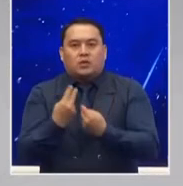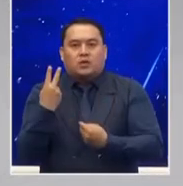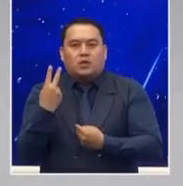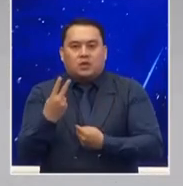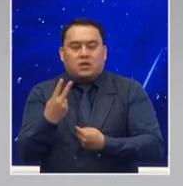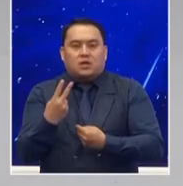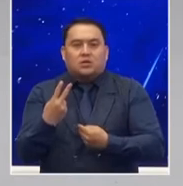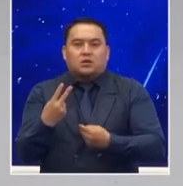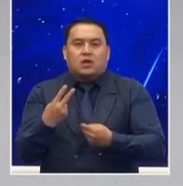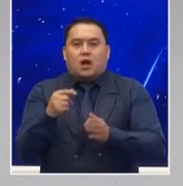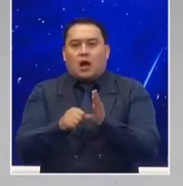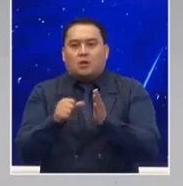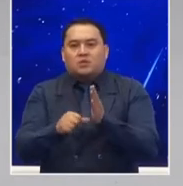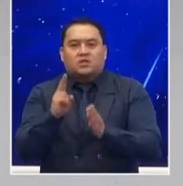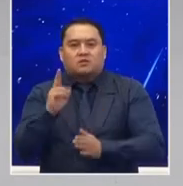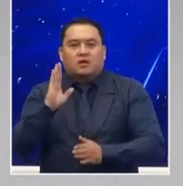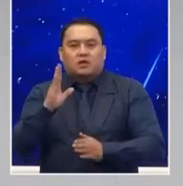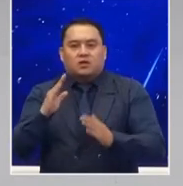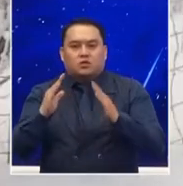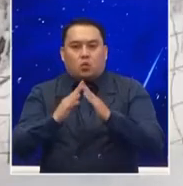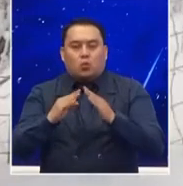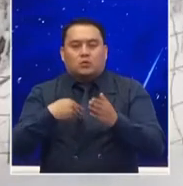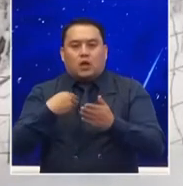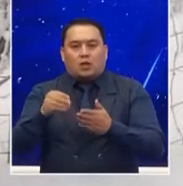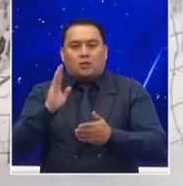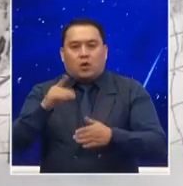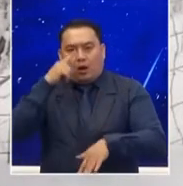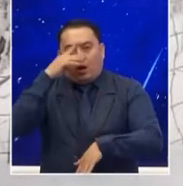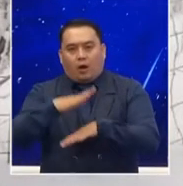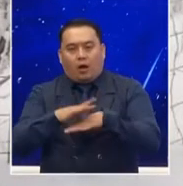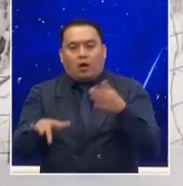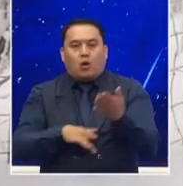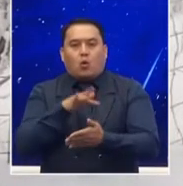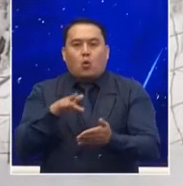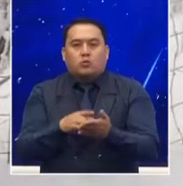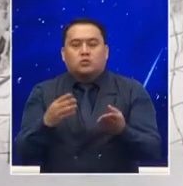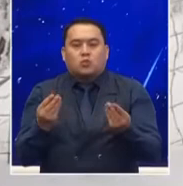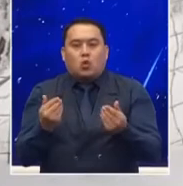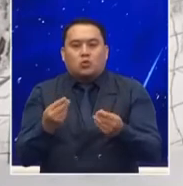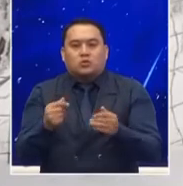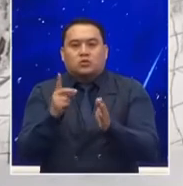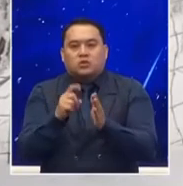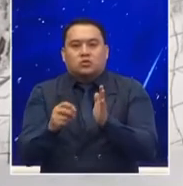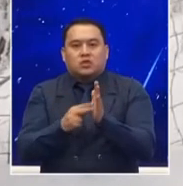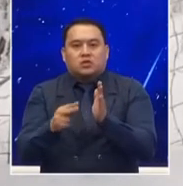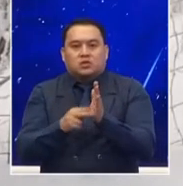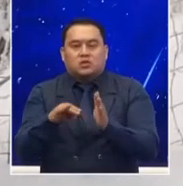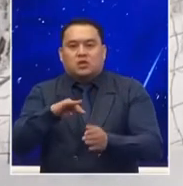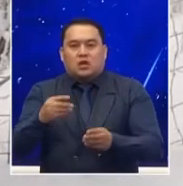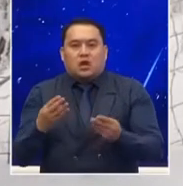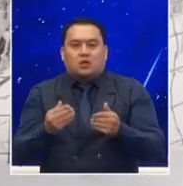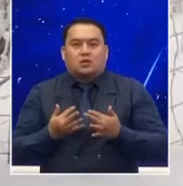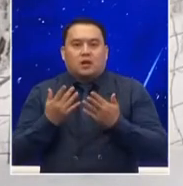үй нарығынан 60 пәтер сатылып алынады. Бұл мақсатқа қала әкімдігі облыс бюджетінен 782 миллион теңге сұрап